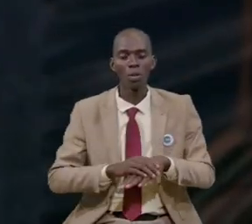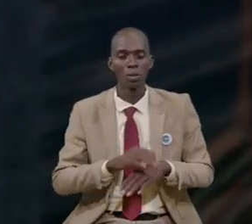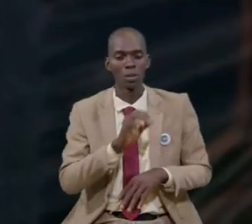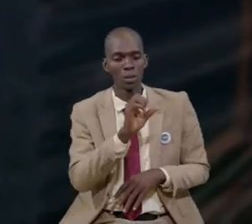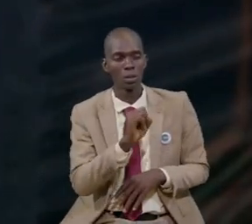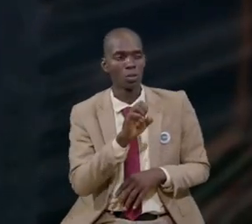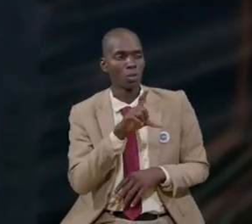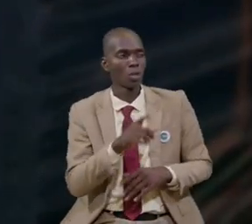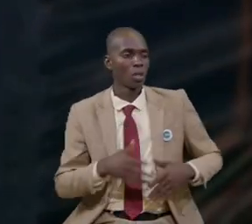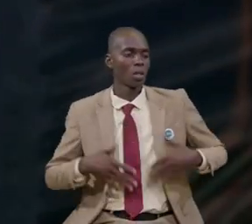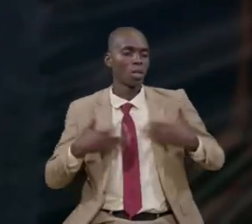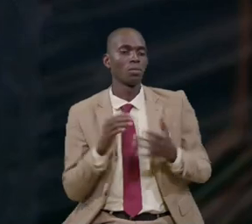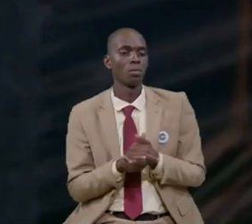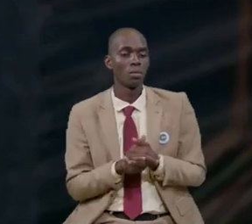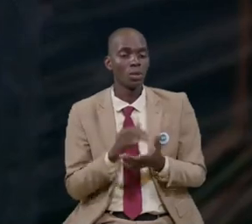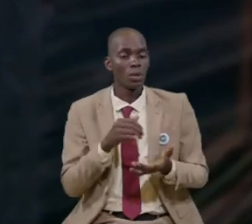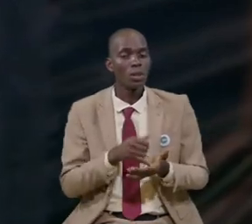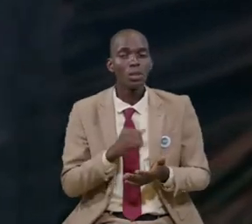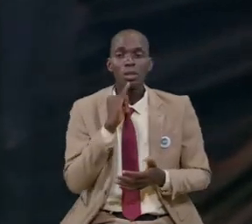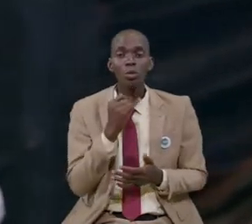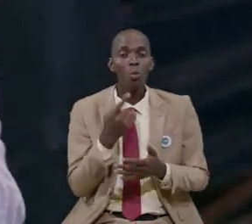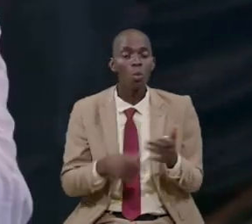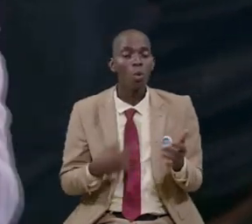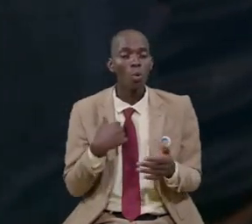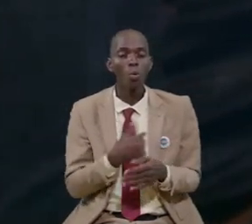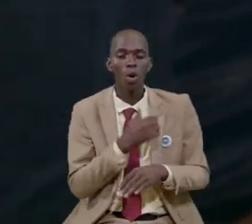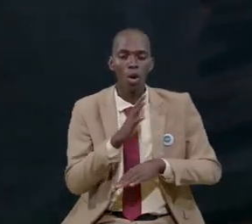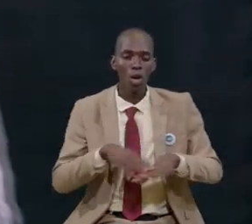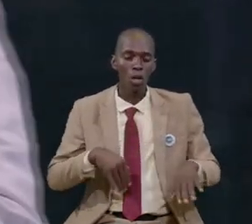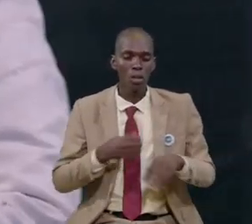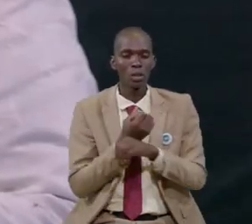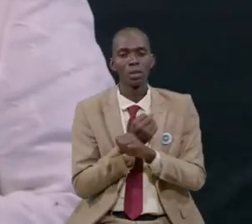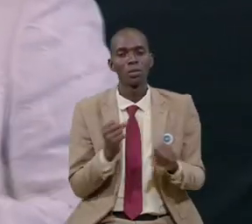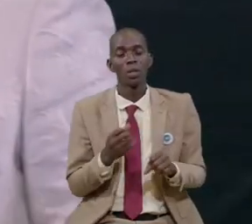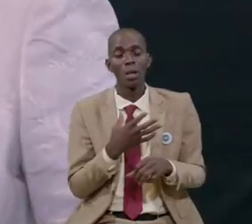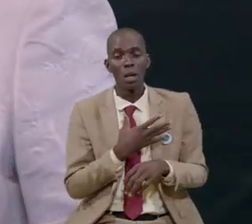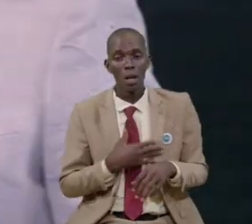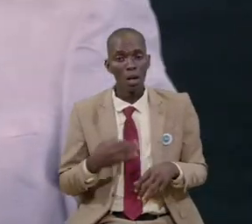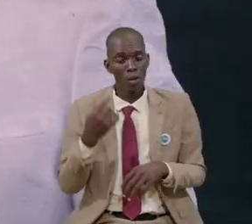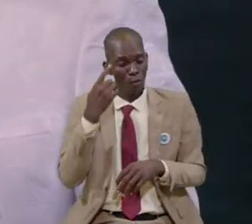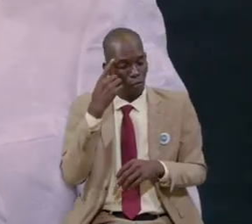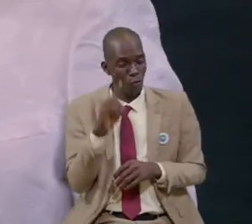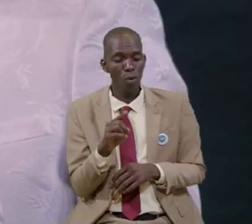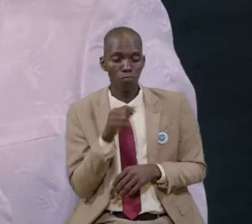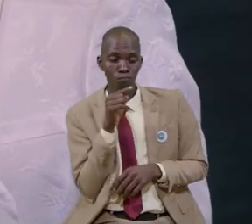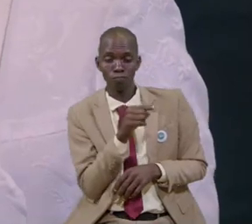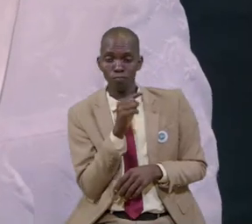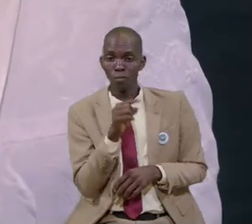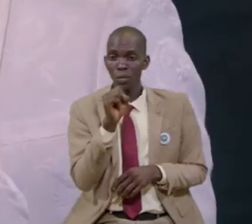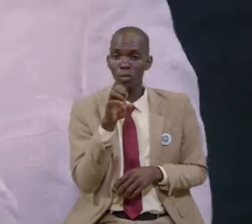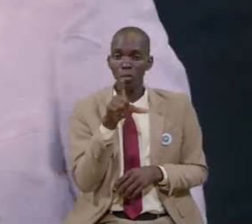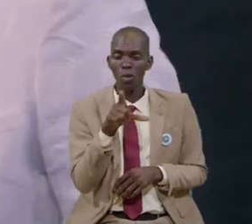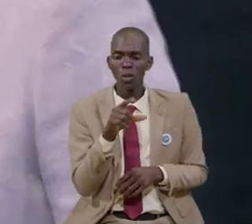ce que nous appelons le salut. Et pour lui, c'est remarquable. Pourquoi nous disons que c'est